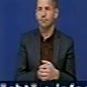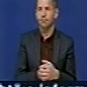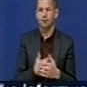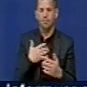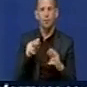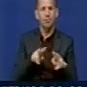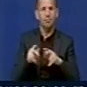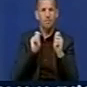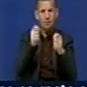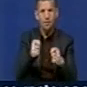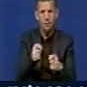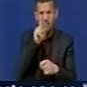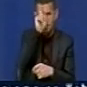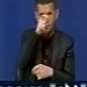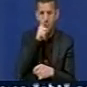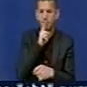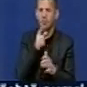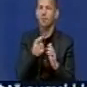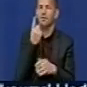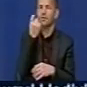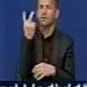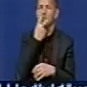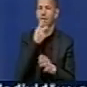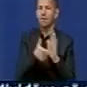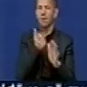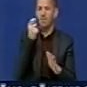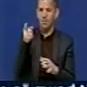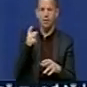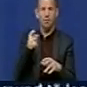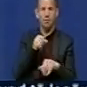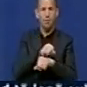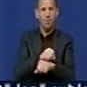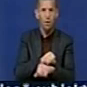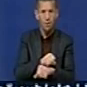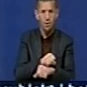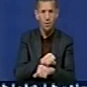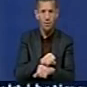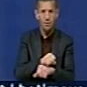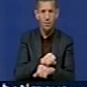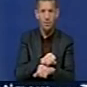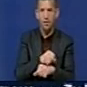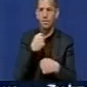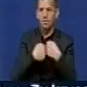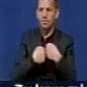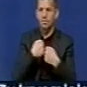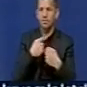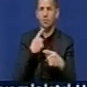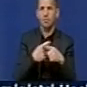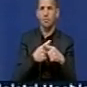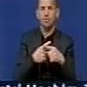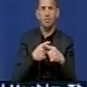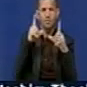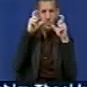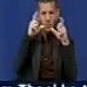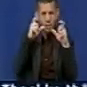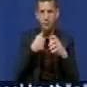PS për 120 vram në burgun e Dubravës, gjenocid dhe krim. Këto janë fotografitë